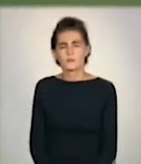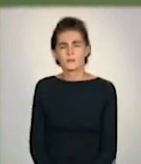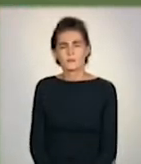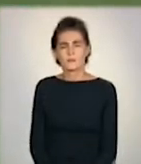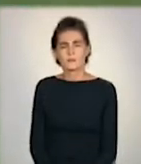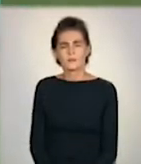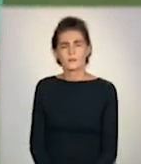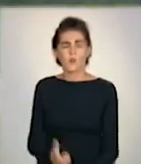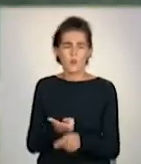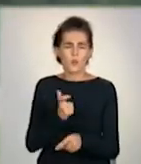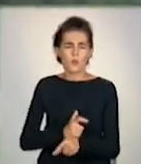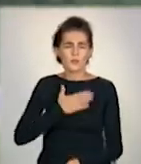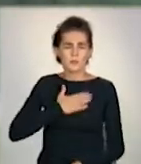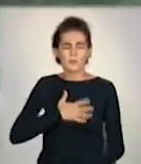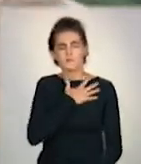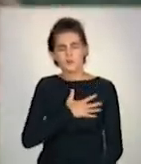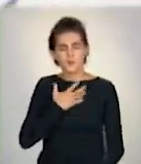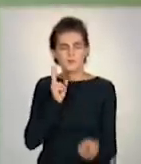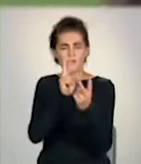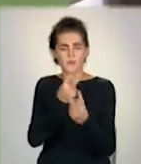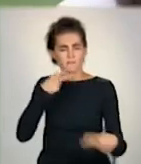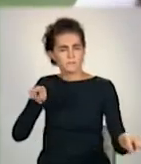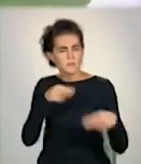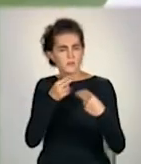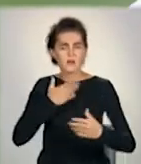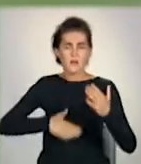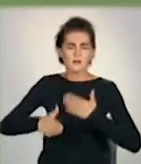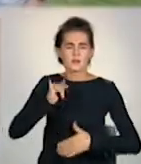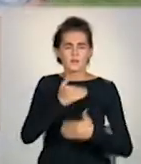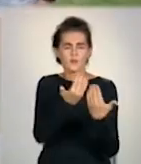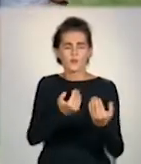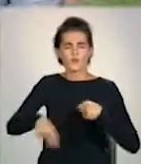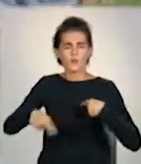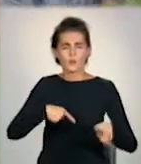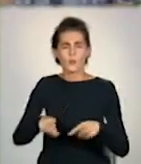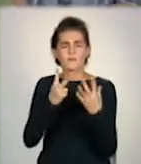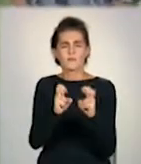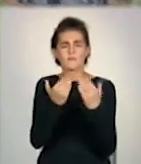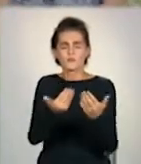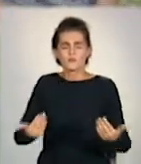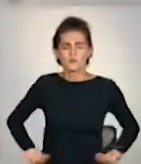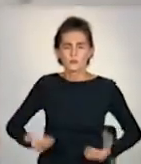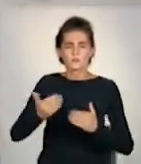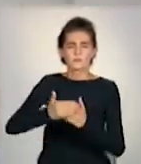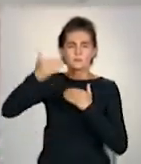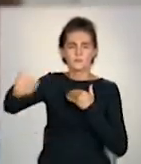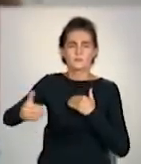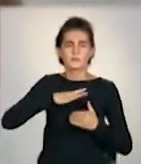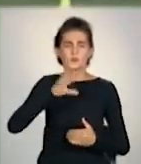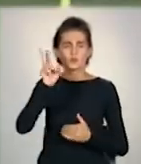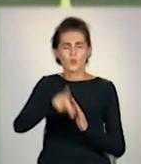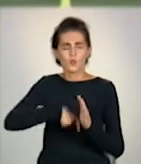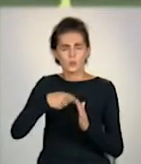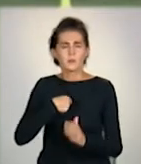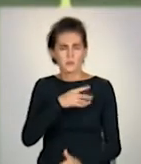Тому як-то дуже приємно. Зустріч віч на віч, радість і для футболіста. Адже життя на дистанції не минуло й гірників. У нас